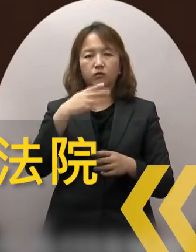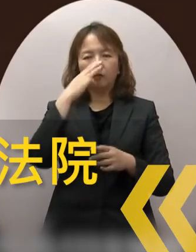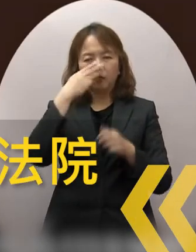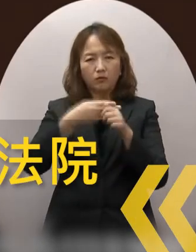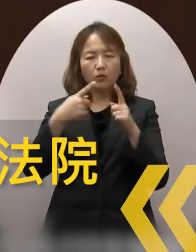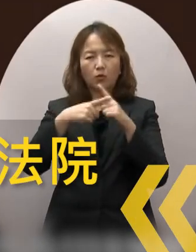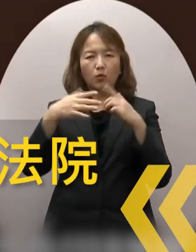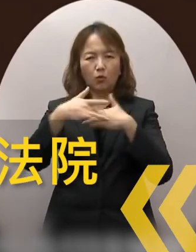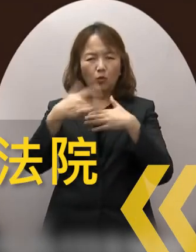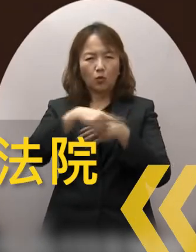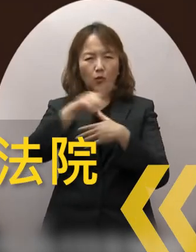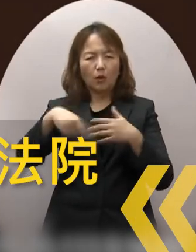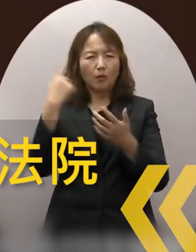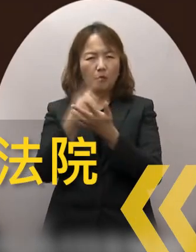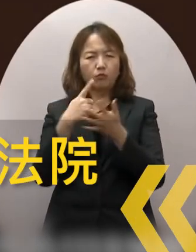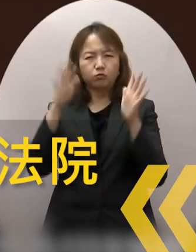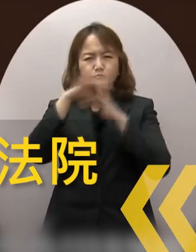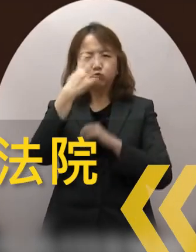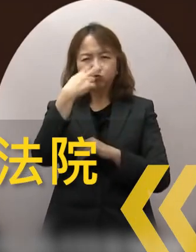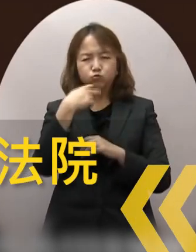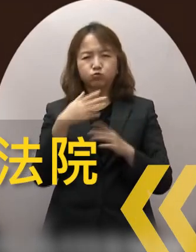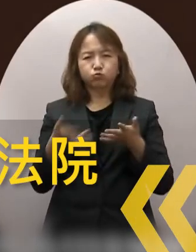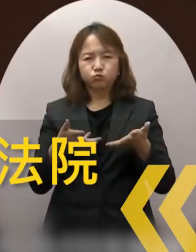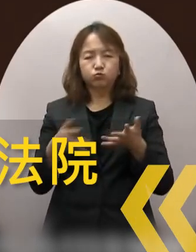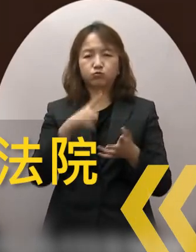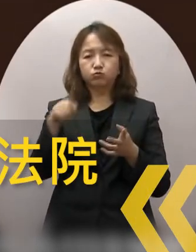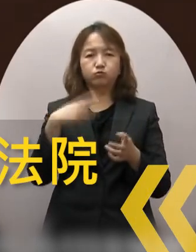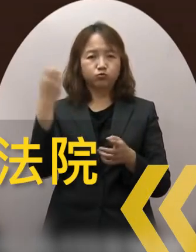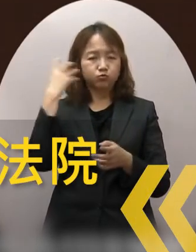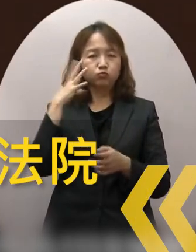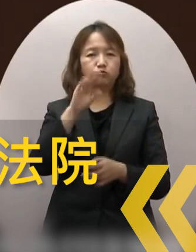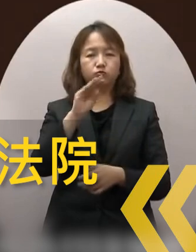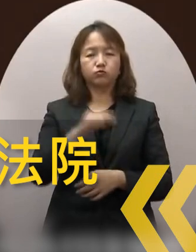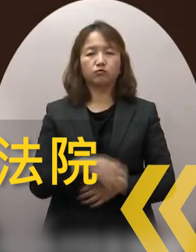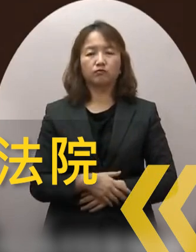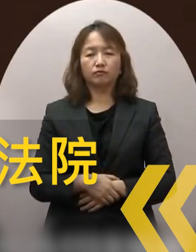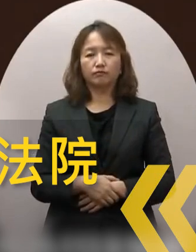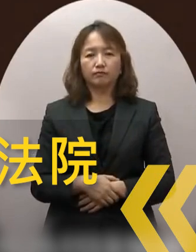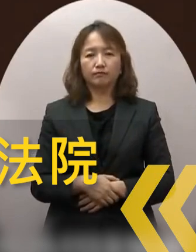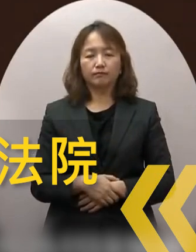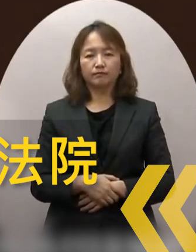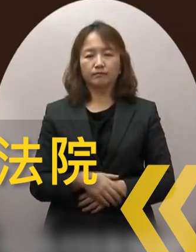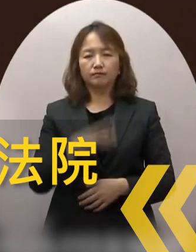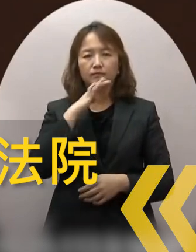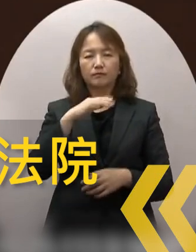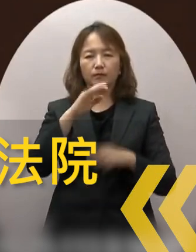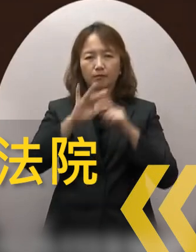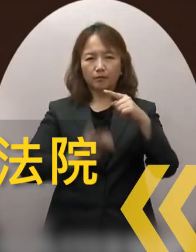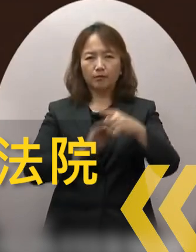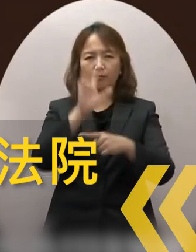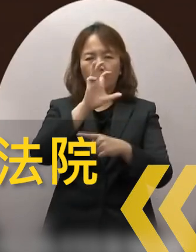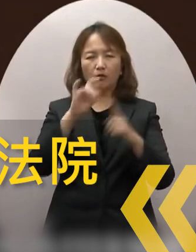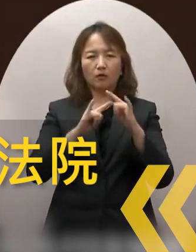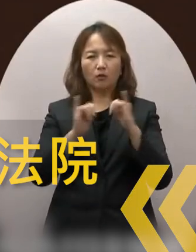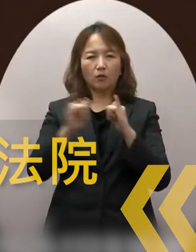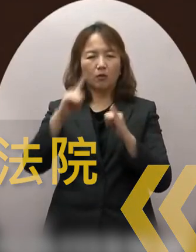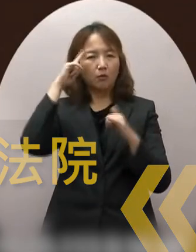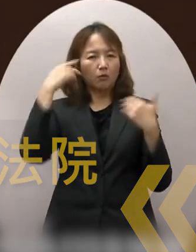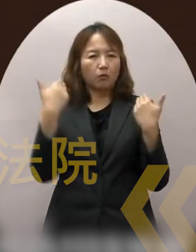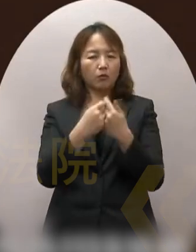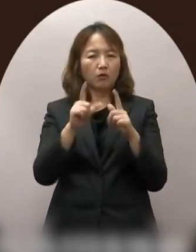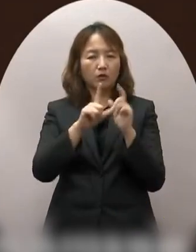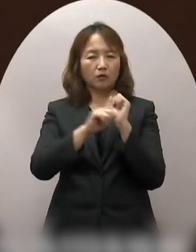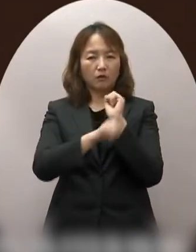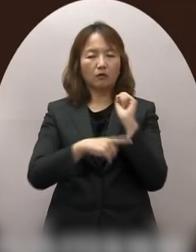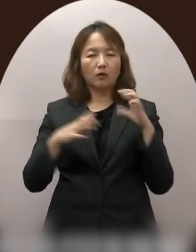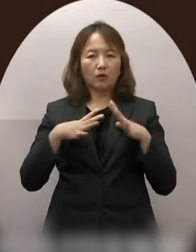害者家属夜夜的哭声，大法官你听见了吗？八成的民意反对大法